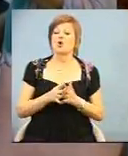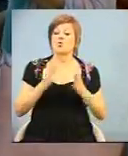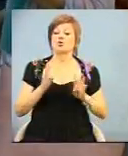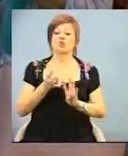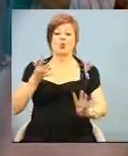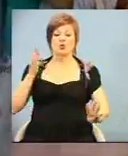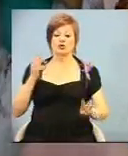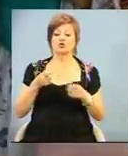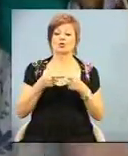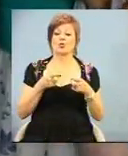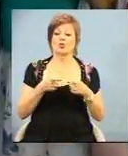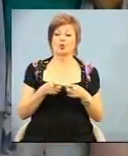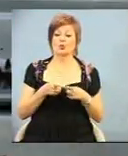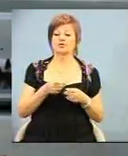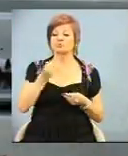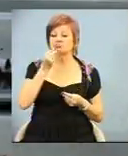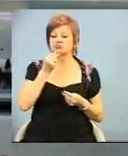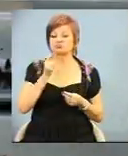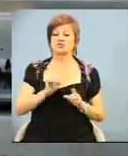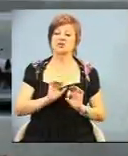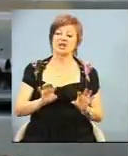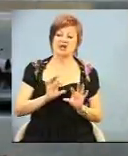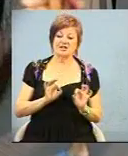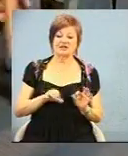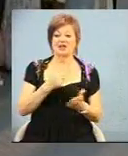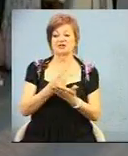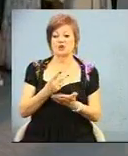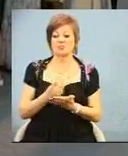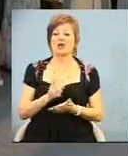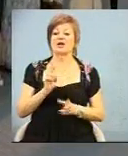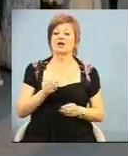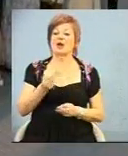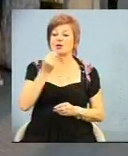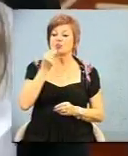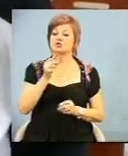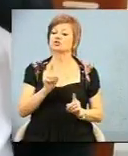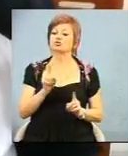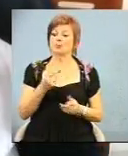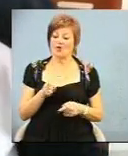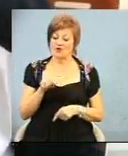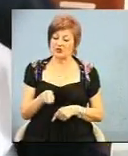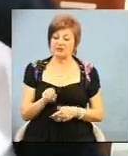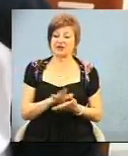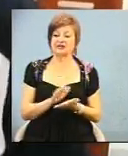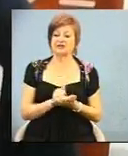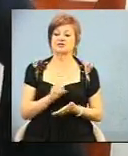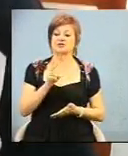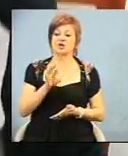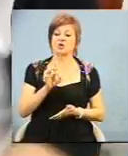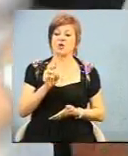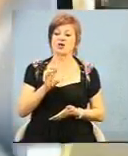черга до кутка так званих кошерних настанов, де розповідають та демонструють, як вживати певні продукти. Вот это называется